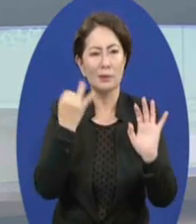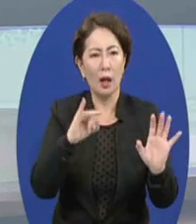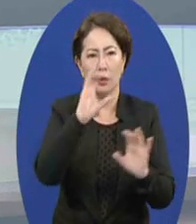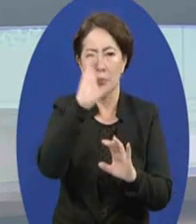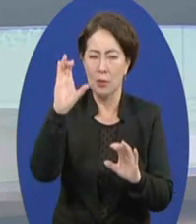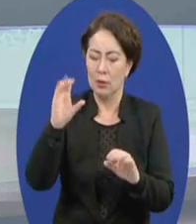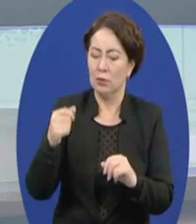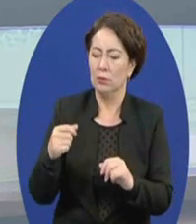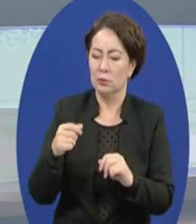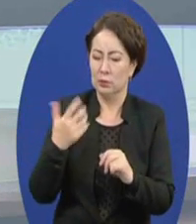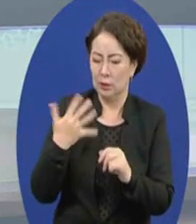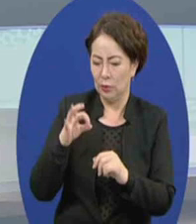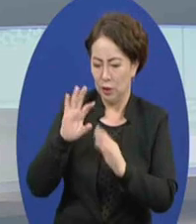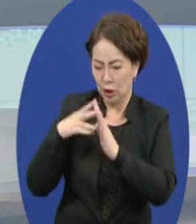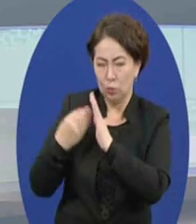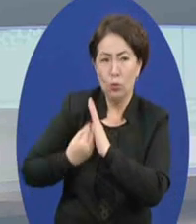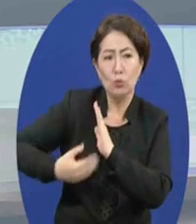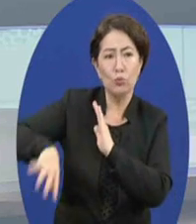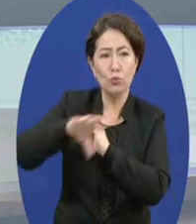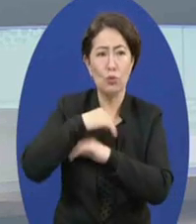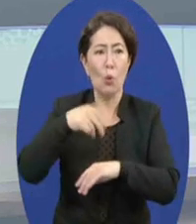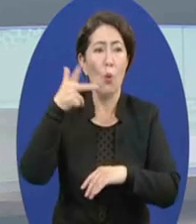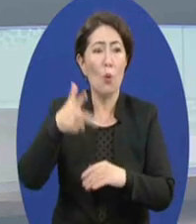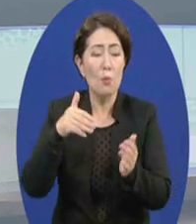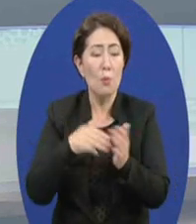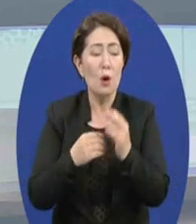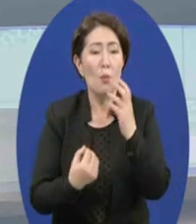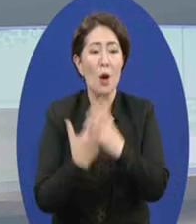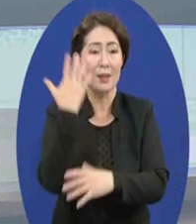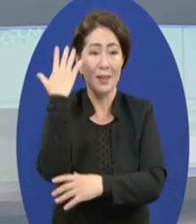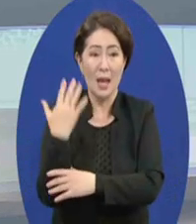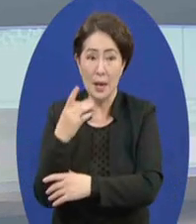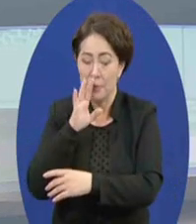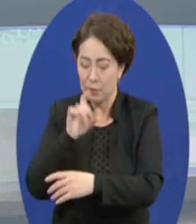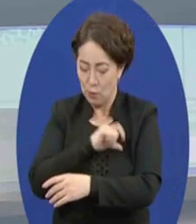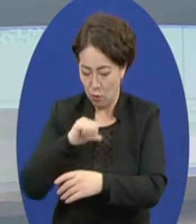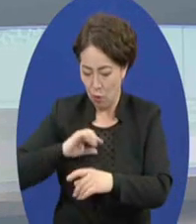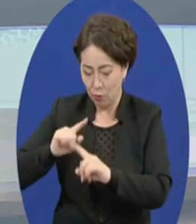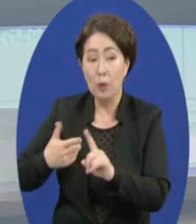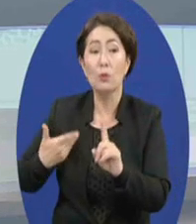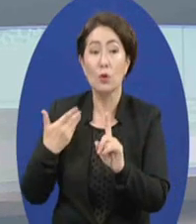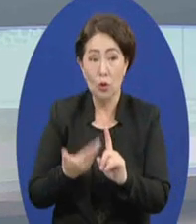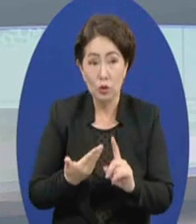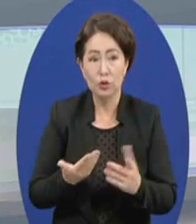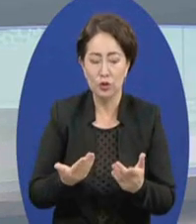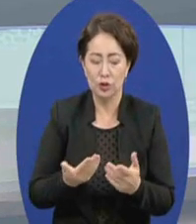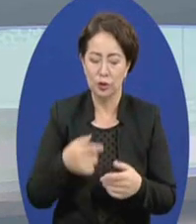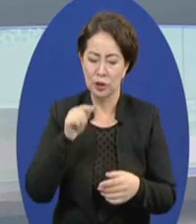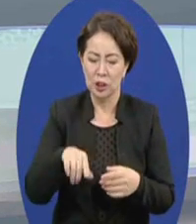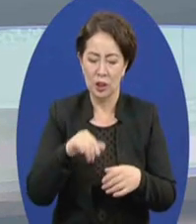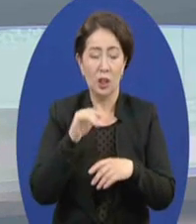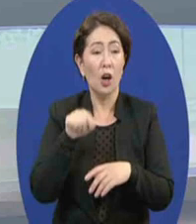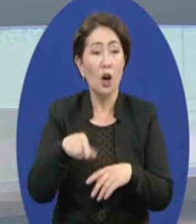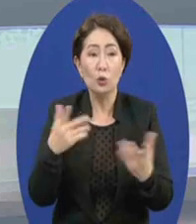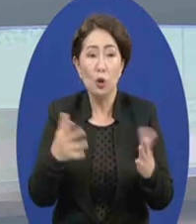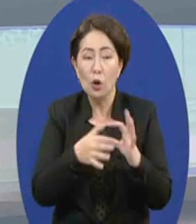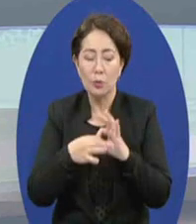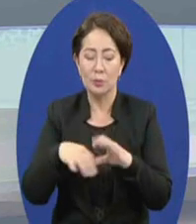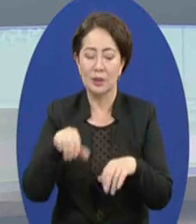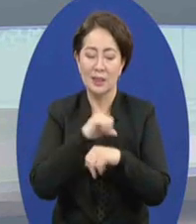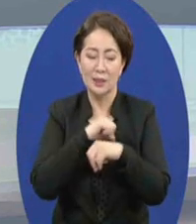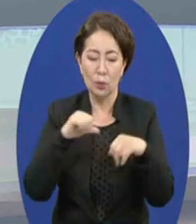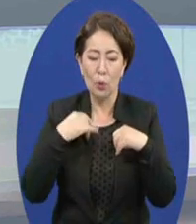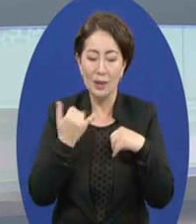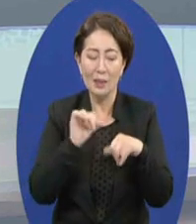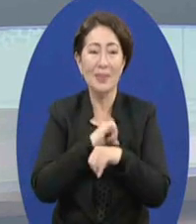гаруй гэр бүл 30,000 мод тарихад одоо хувь нэмрээ оруулж байна. За энэ хүрээнд өнөөдөр нийслэлийн иргэдийн төлөөлөгчдийн хурлын